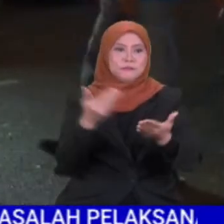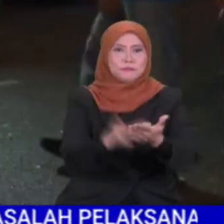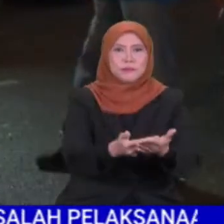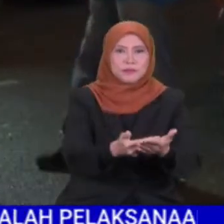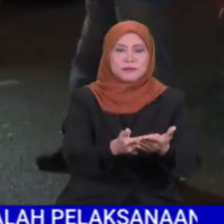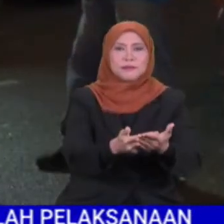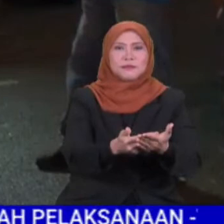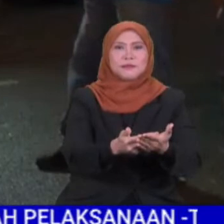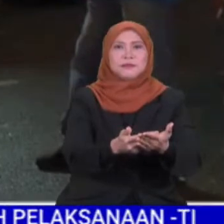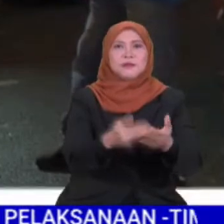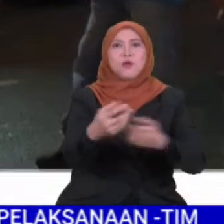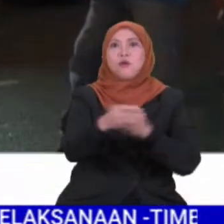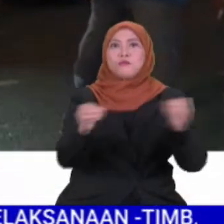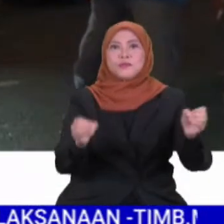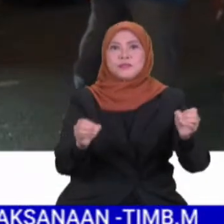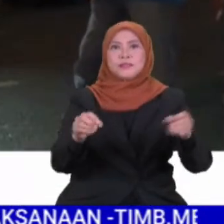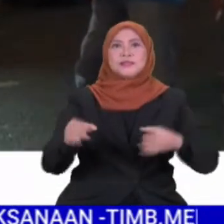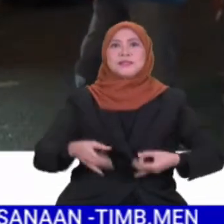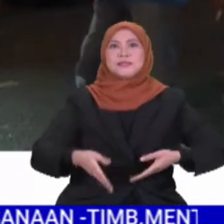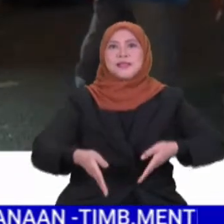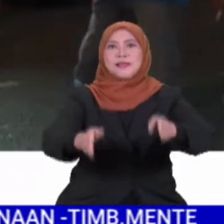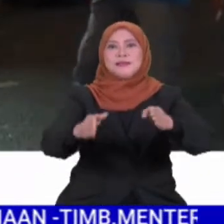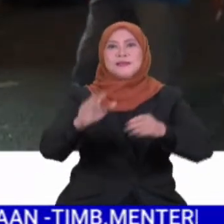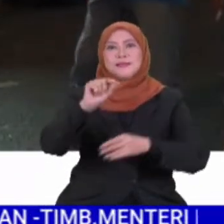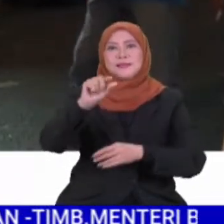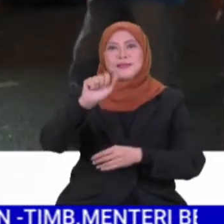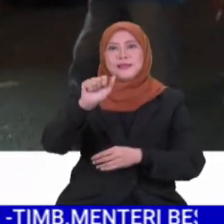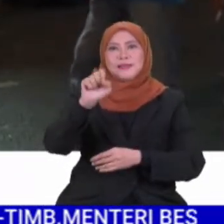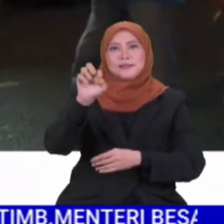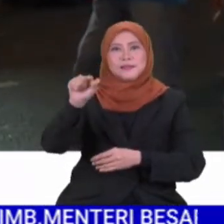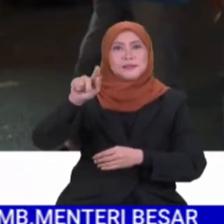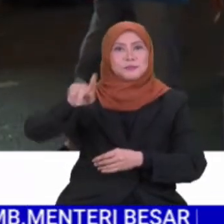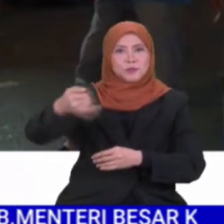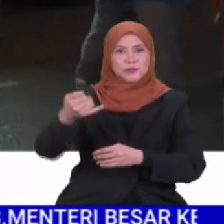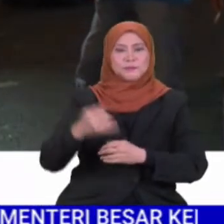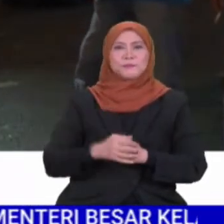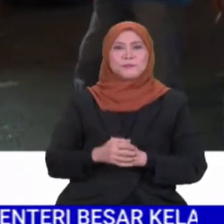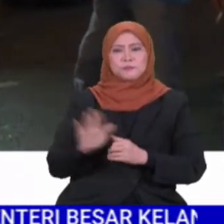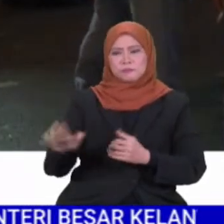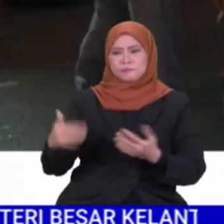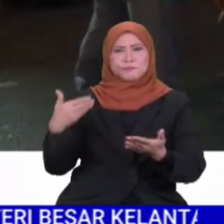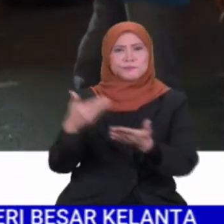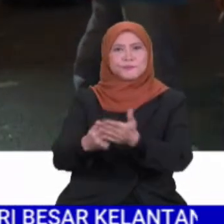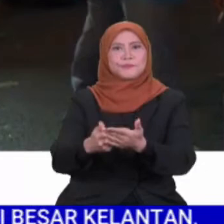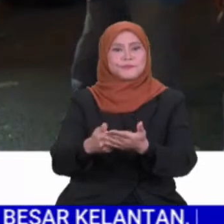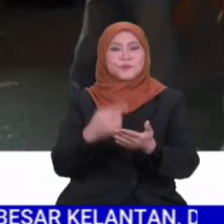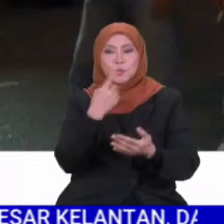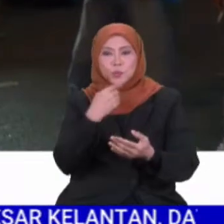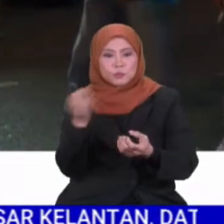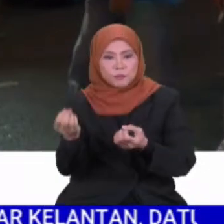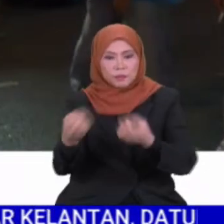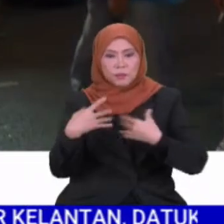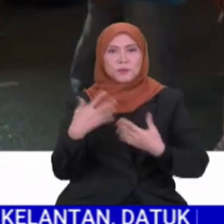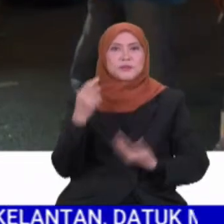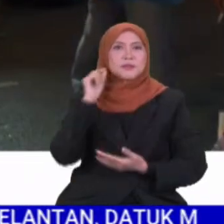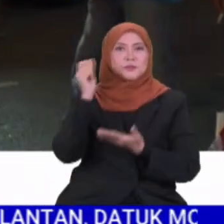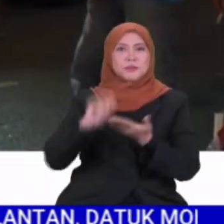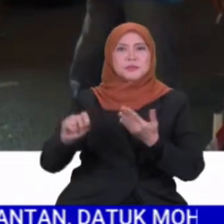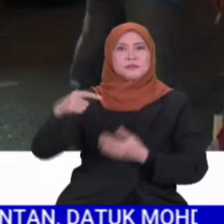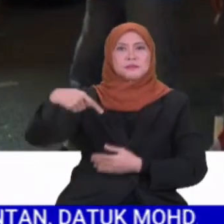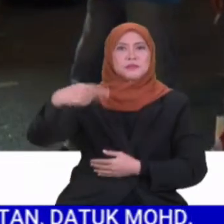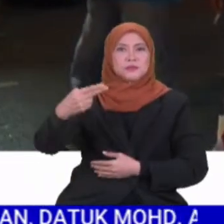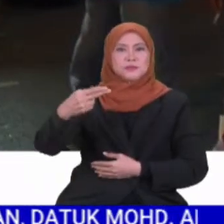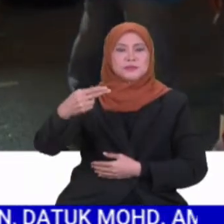Ibrahim tiba di perkarangan pejabatnya di Jalan Gasing Petaling Jaya ini. Sebelum itu, ketibaannya disahkan oleh Setiausaha Agong Pangkatan